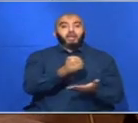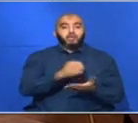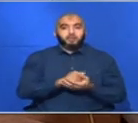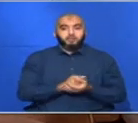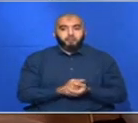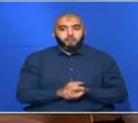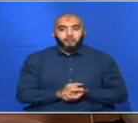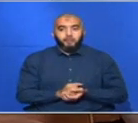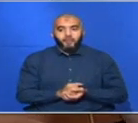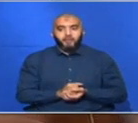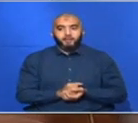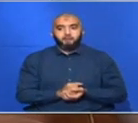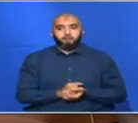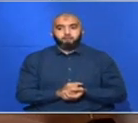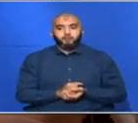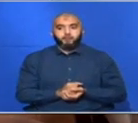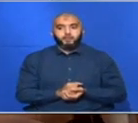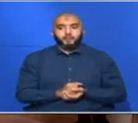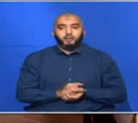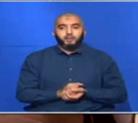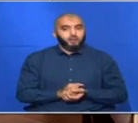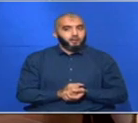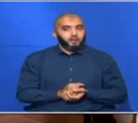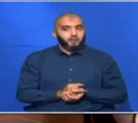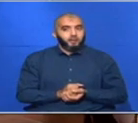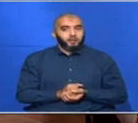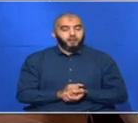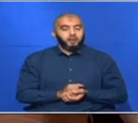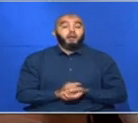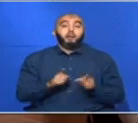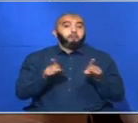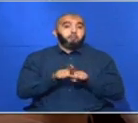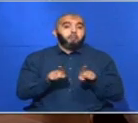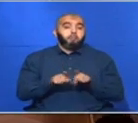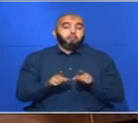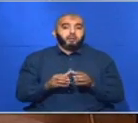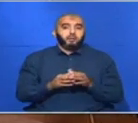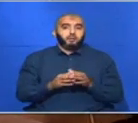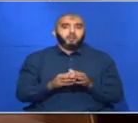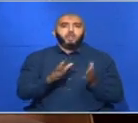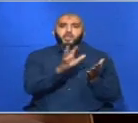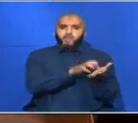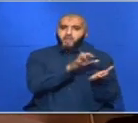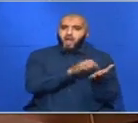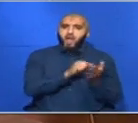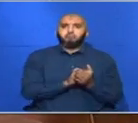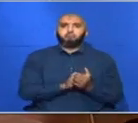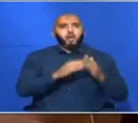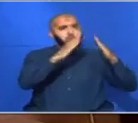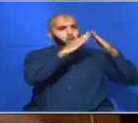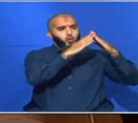يعتبر ويدخل في ذلك وتدخل في ذلك الاراضي والعقارات